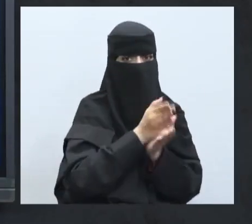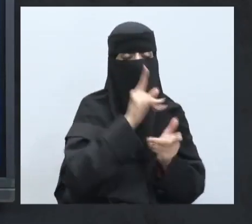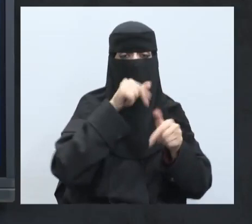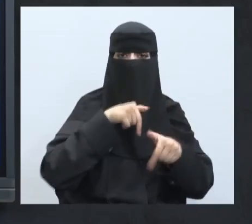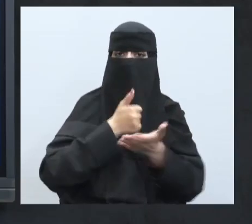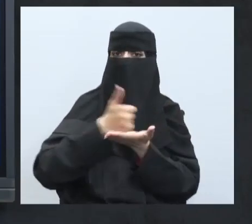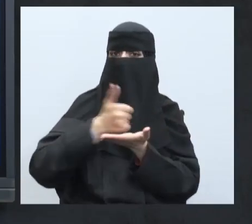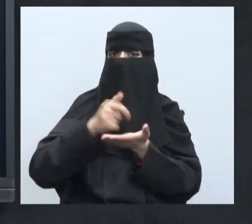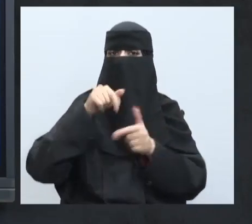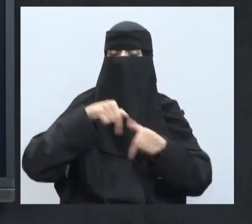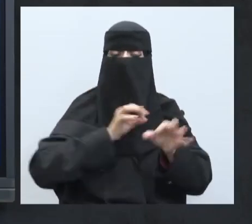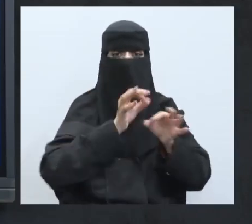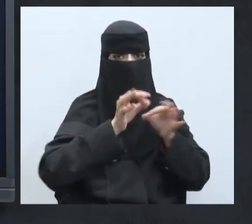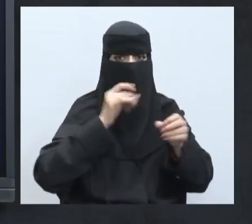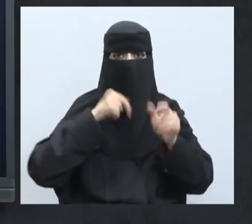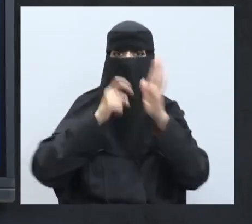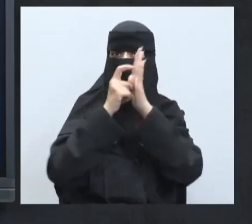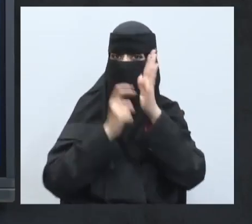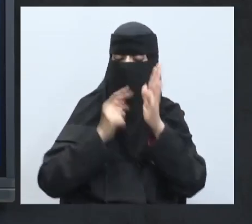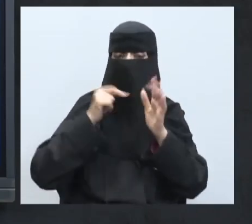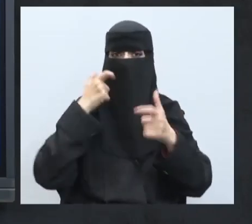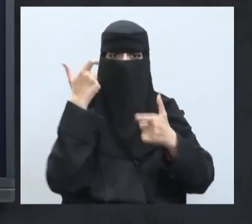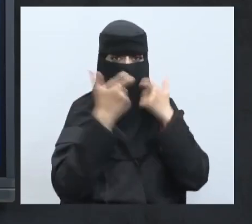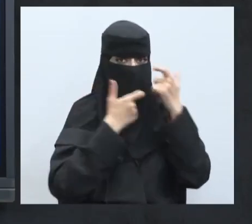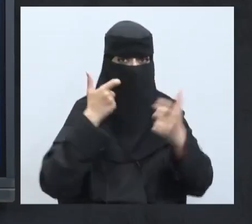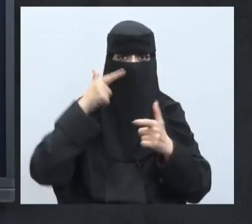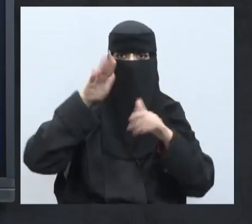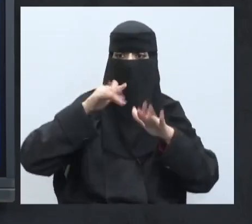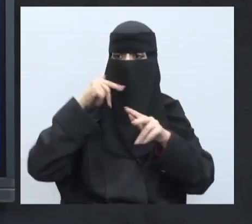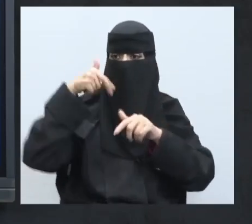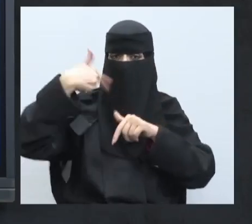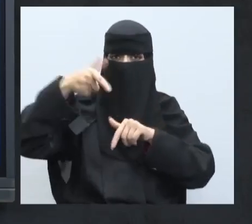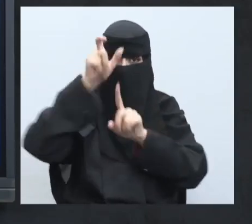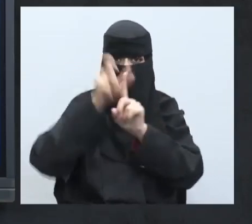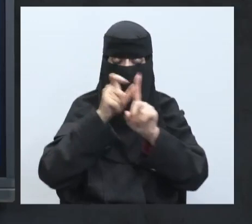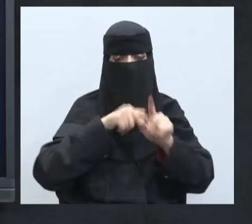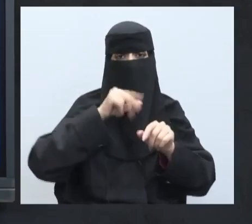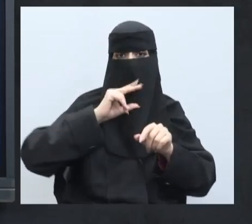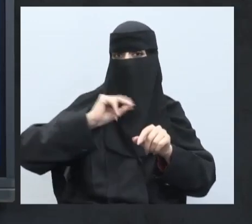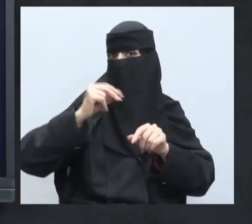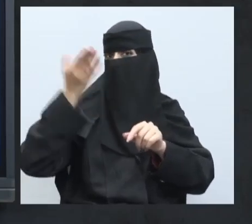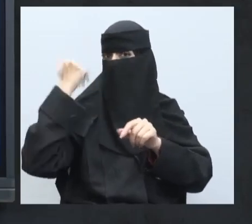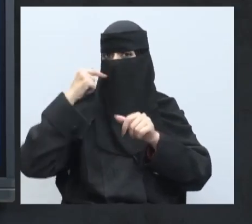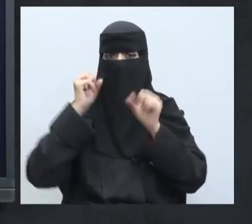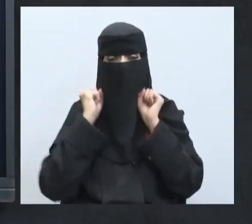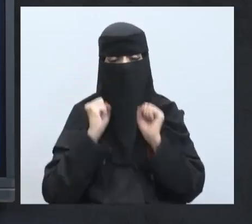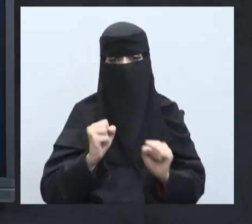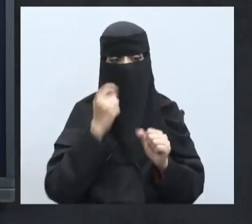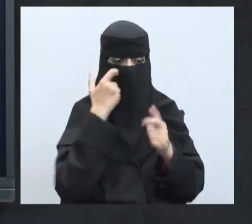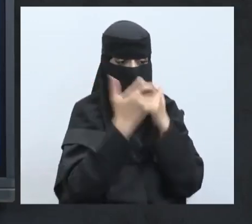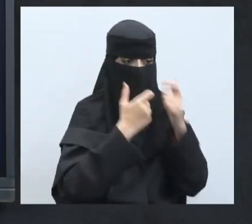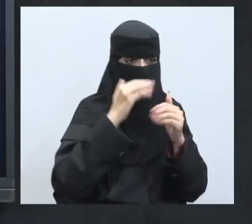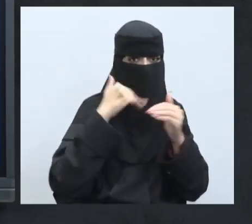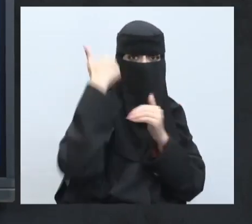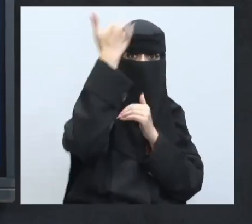واساليب للتخطيط للتنظيم للرقابه لمتابعه الموظفين الطرق التقليديه لن نستطيع متابعه موظف يعمل من